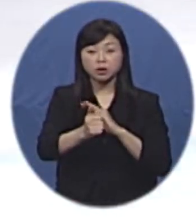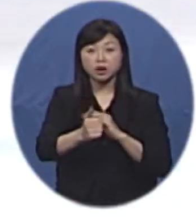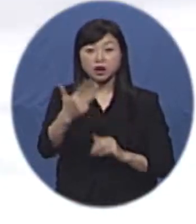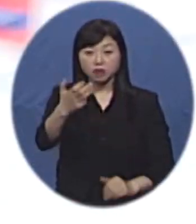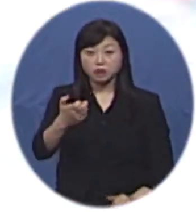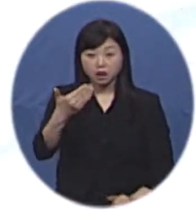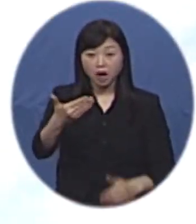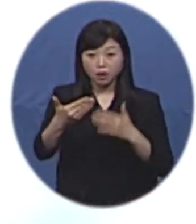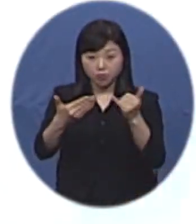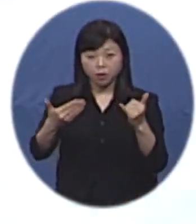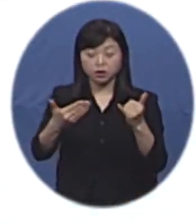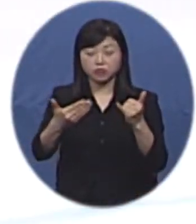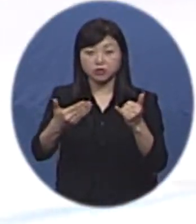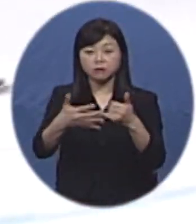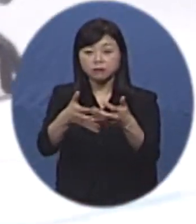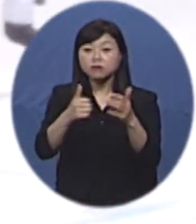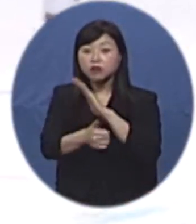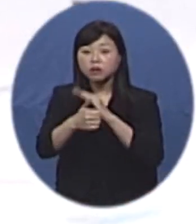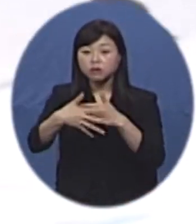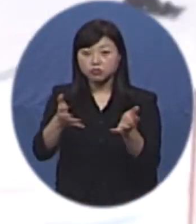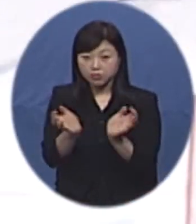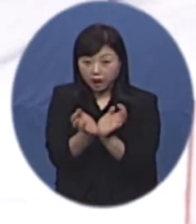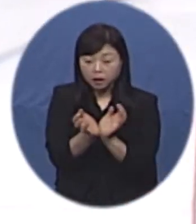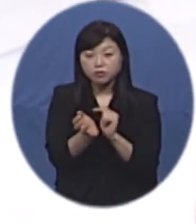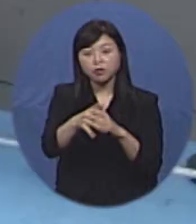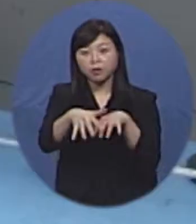꾸려 대회 준비에 힘을 쏟고 있습니다.